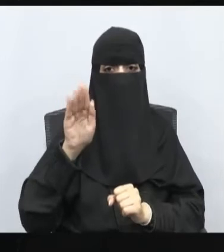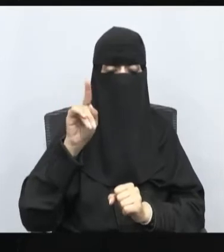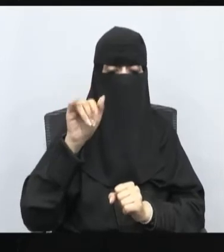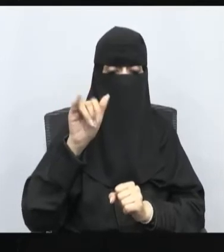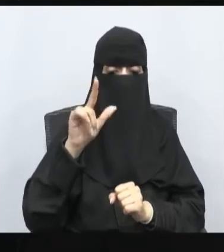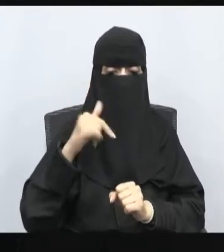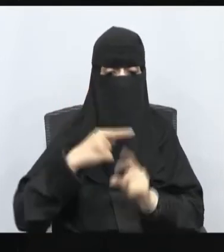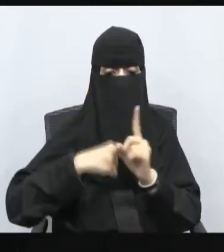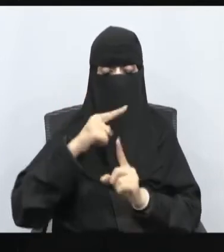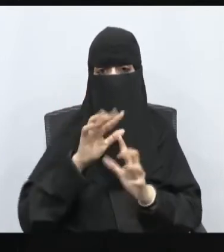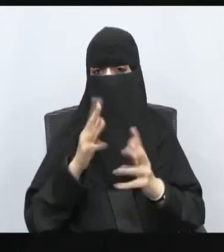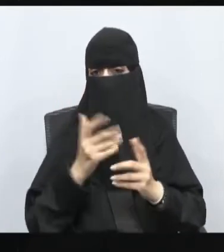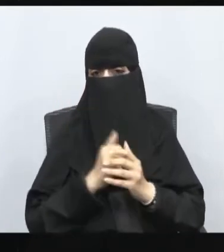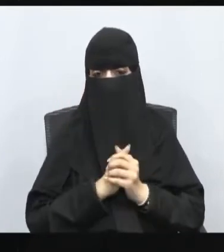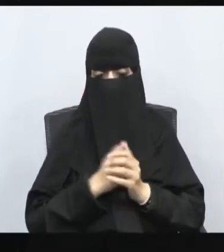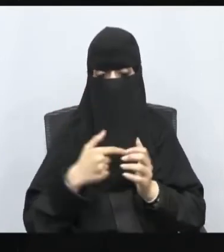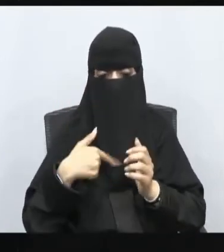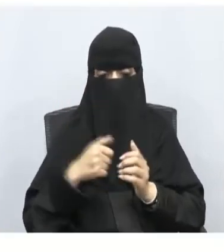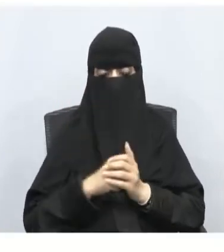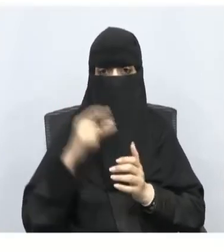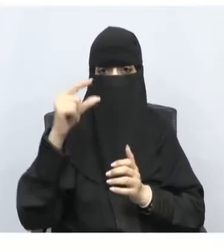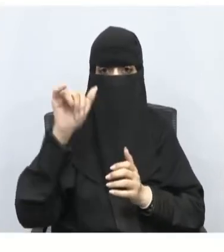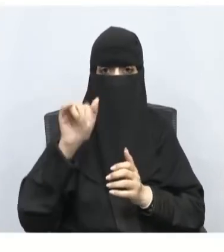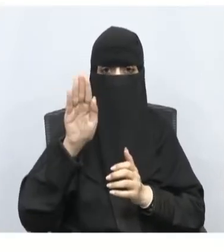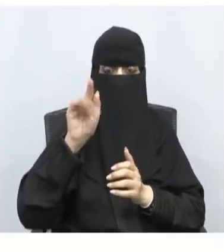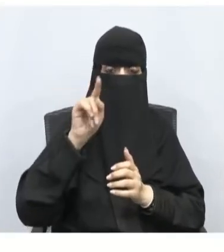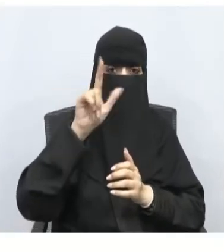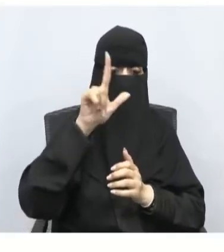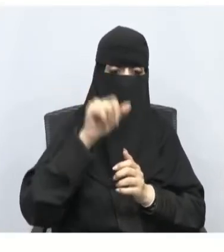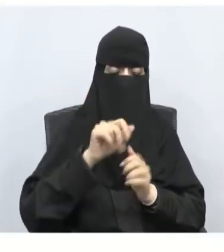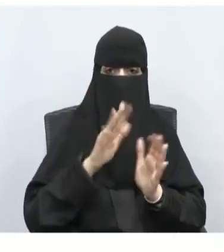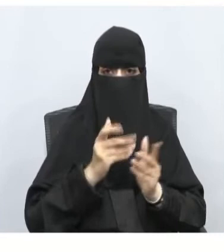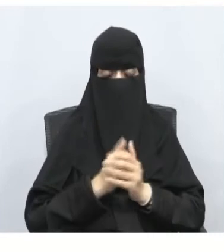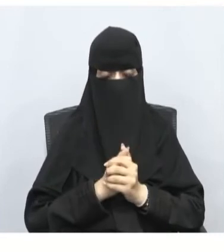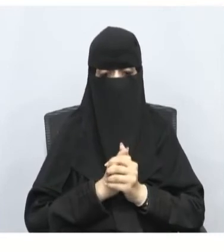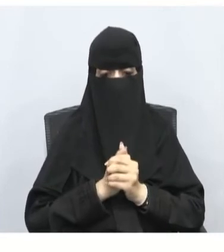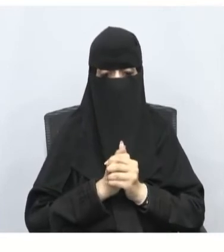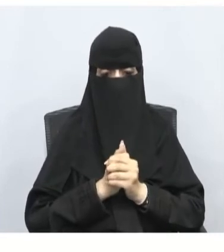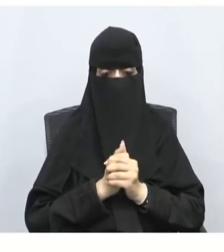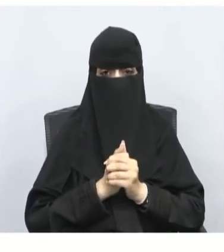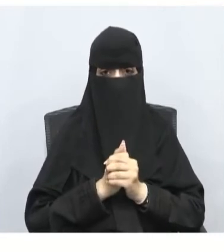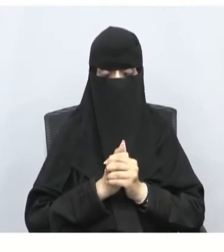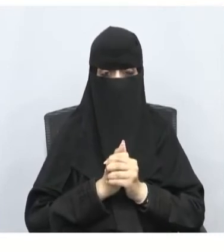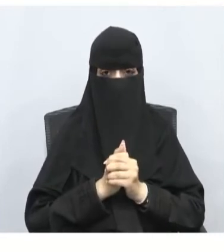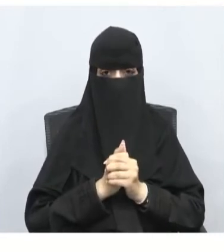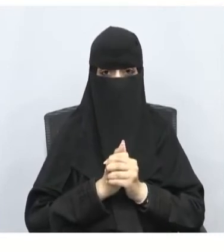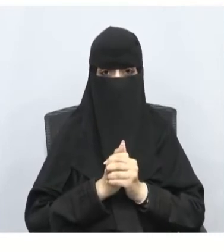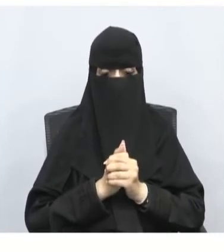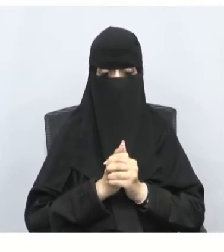ما هو مقياس شدة الموجات الصوتية؟ ديسبل يرمز له ب دي سمول بي